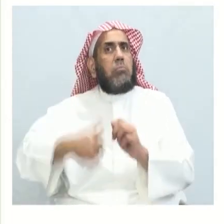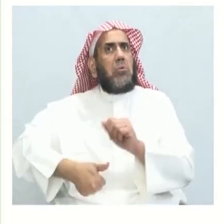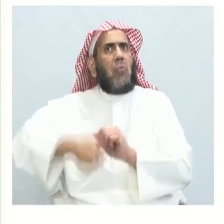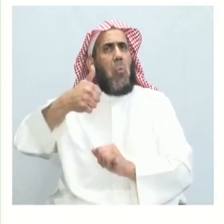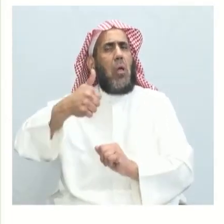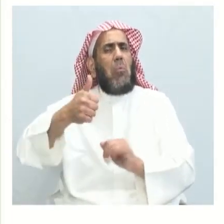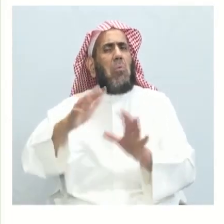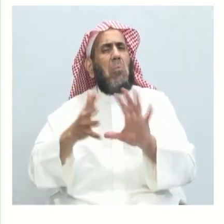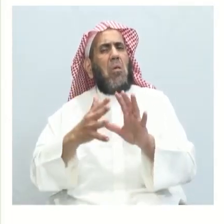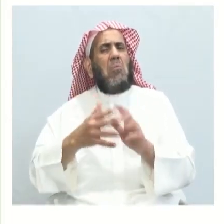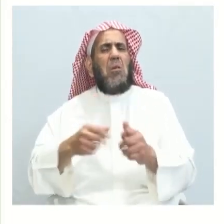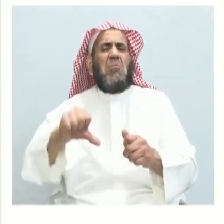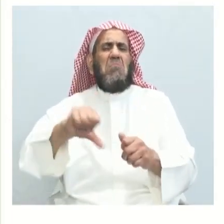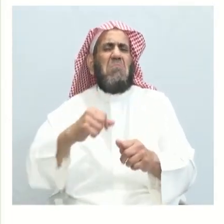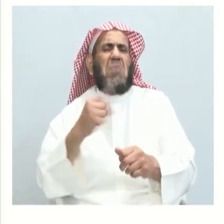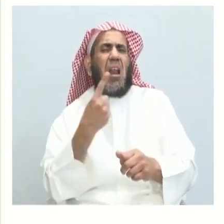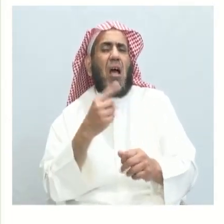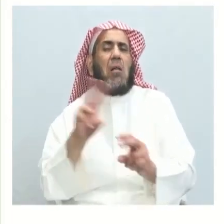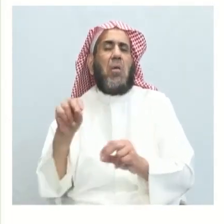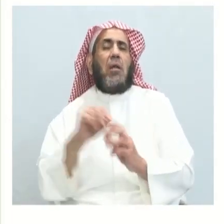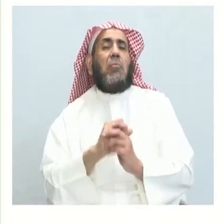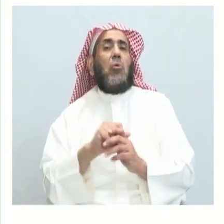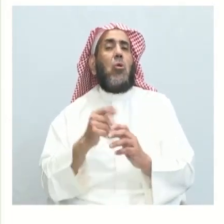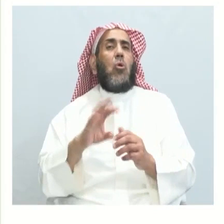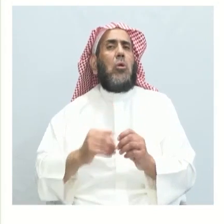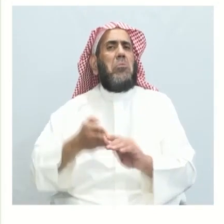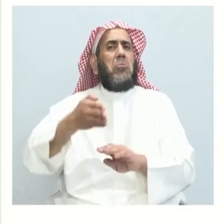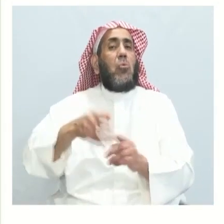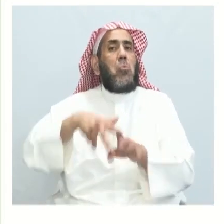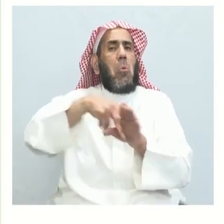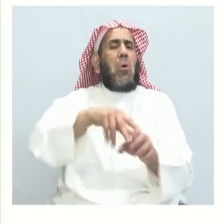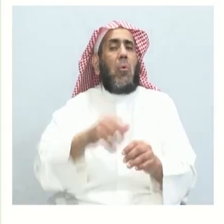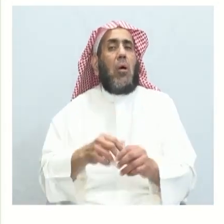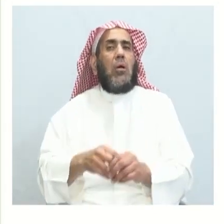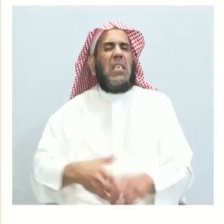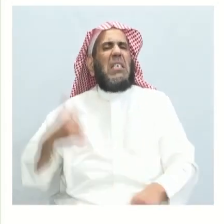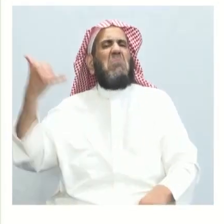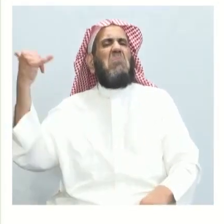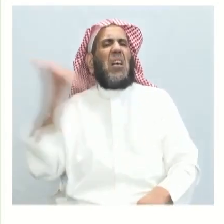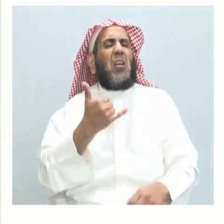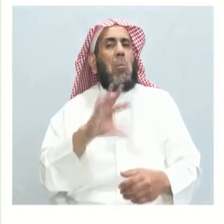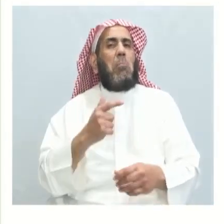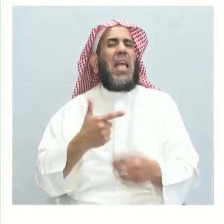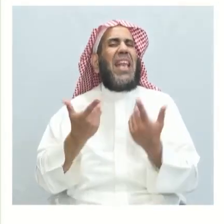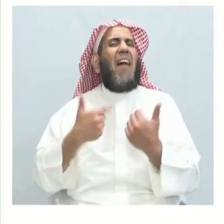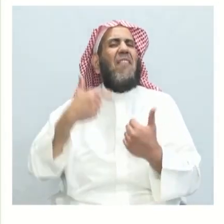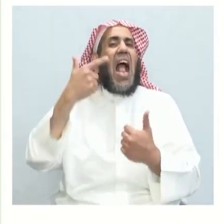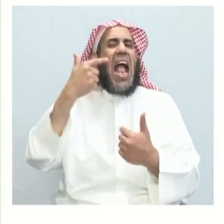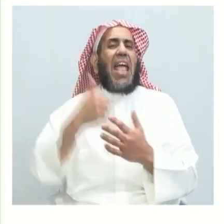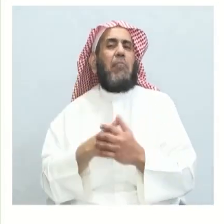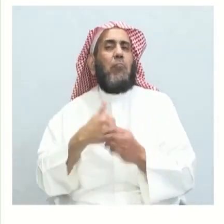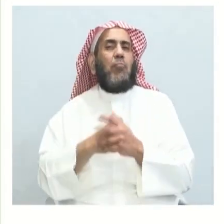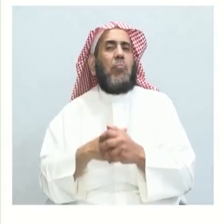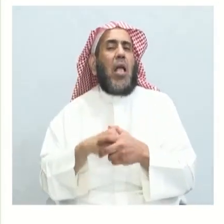دائما ثم يخفق مره وقال له هذا المثل لكل جواد كبوه مقتل الرجل بين فكيه مقصد